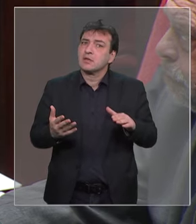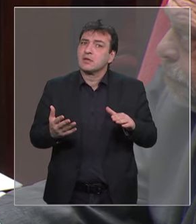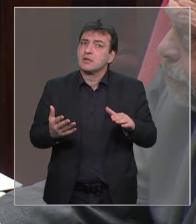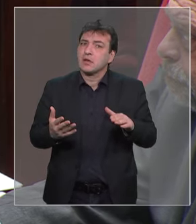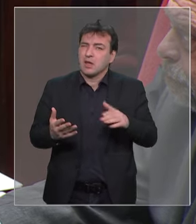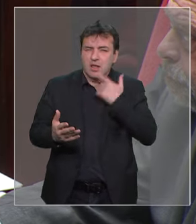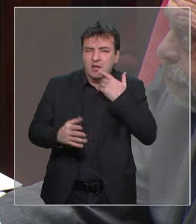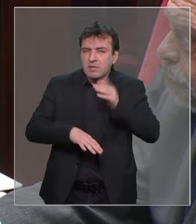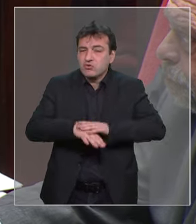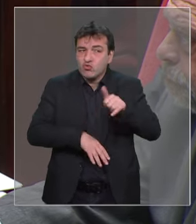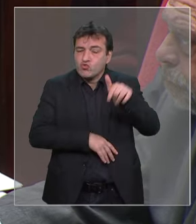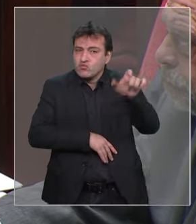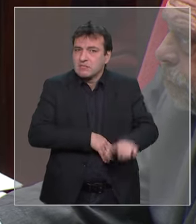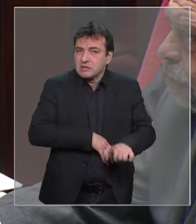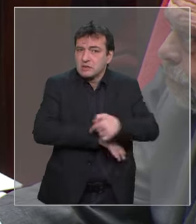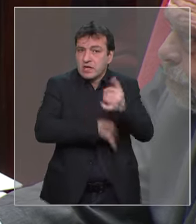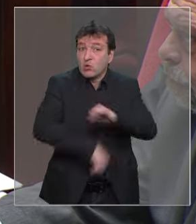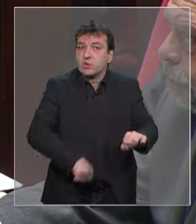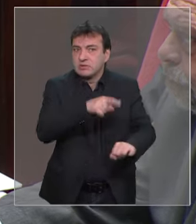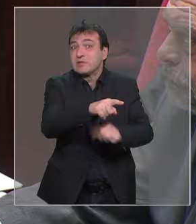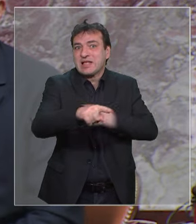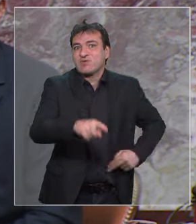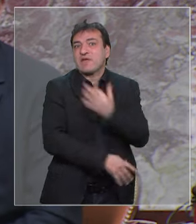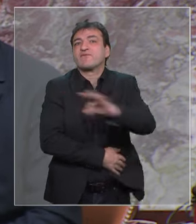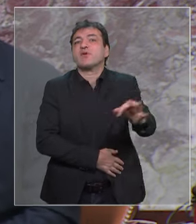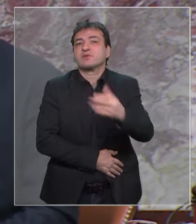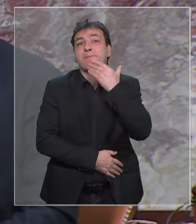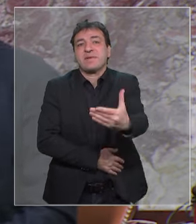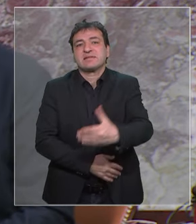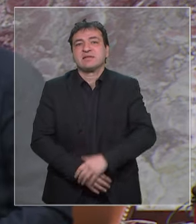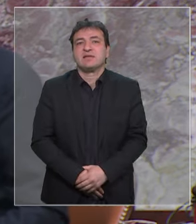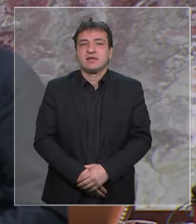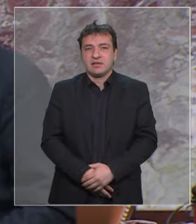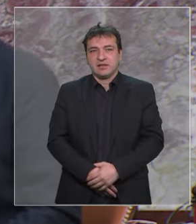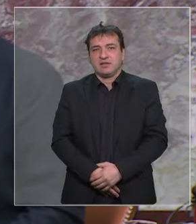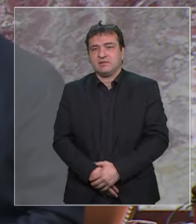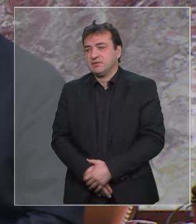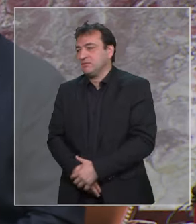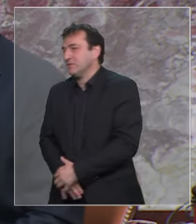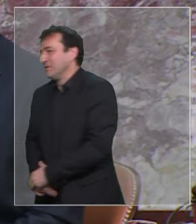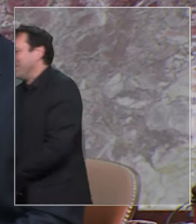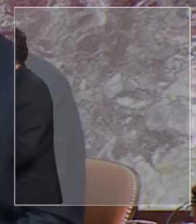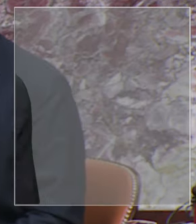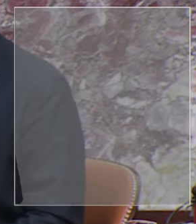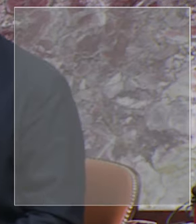nous parlons d'un terroriste qui était français. Je vous remercie. Merci beaucoup, Madame la Première ministre.